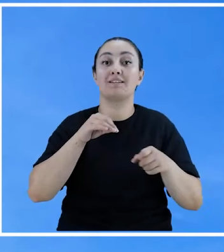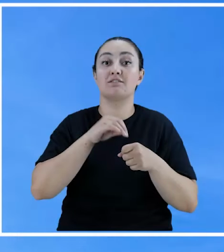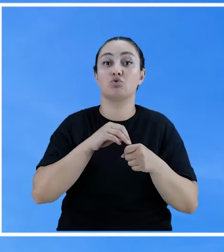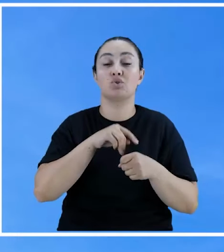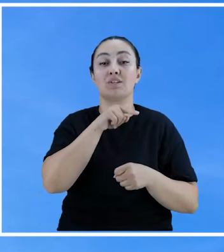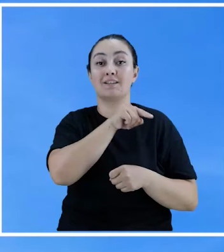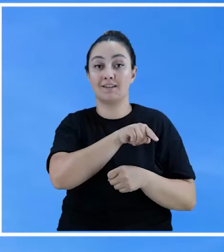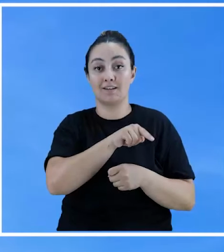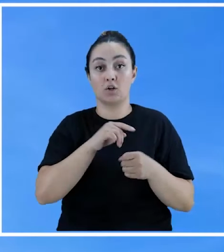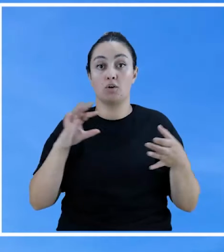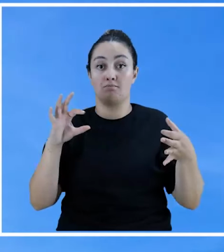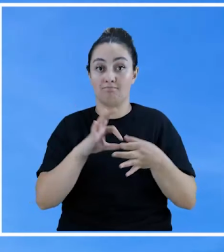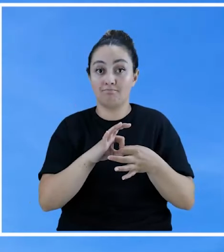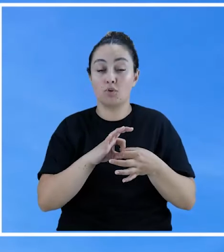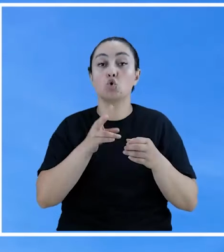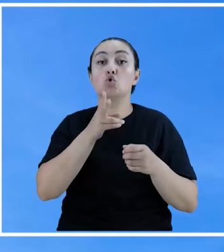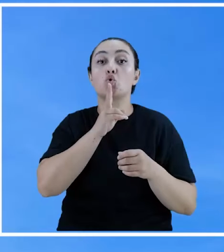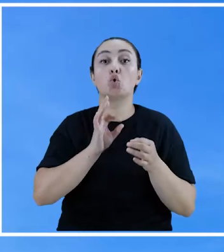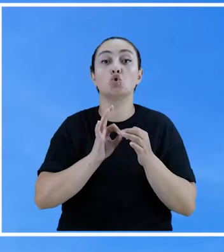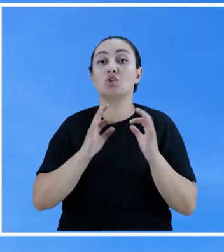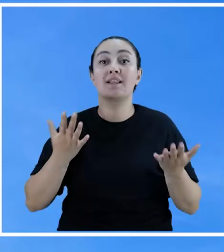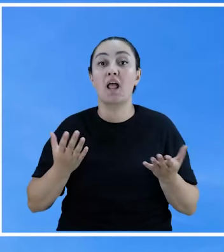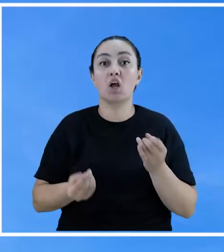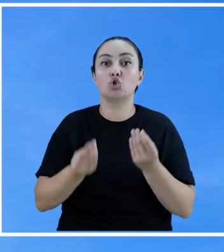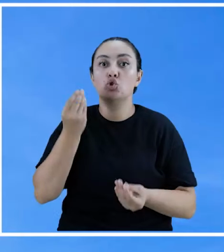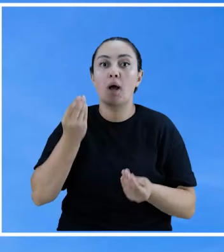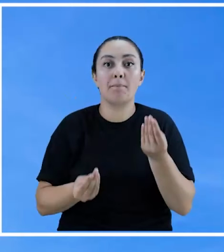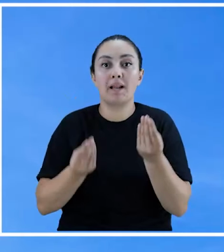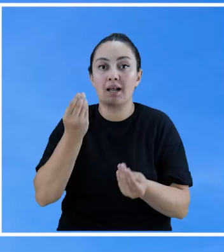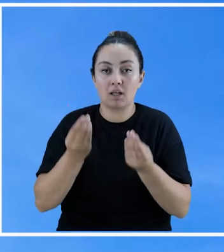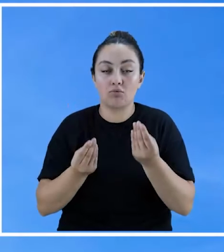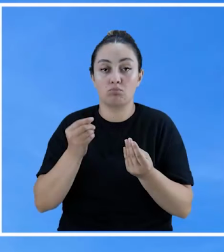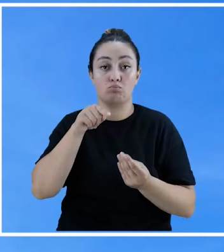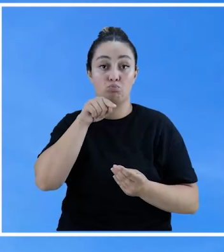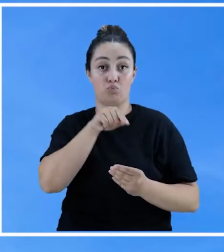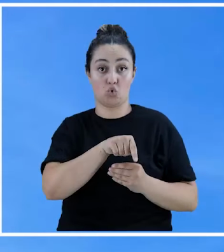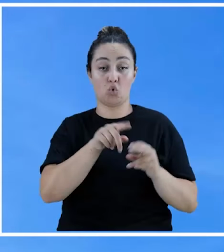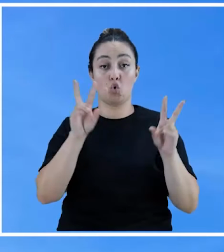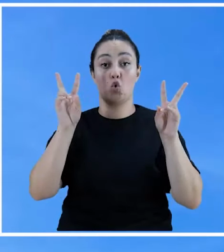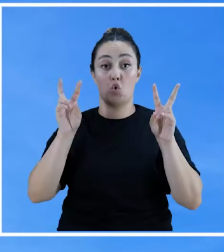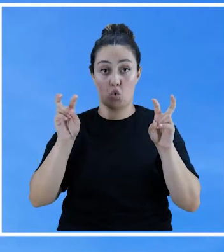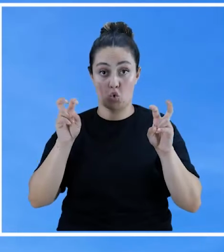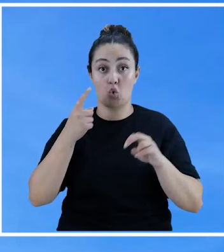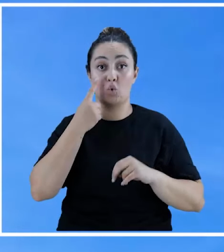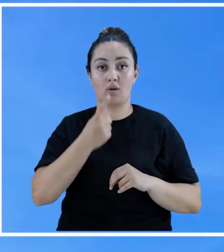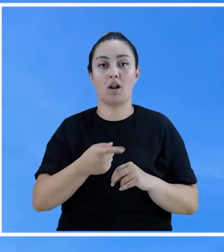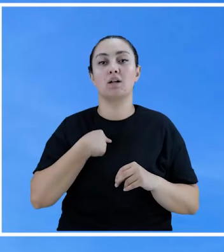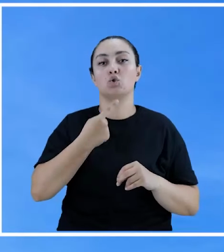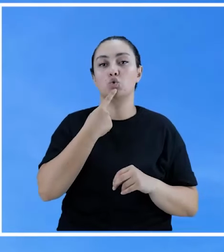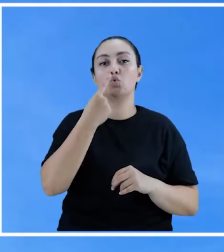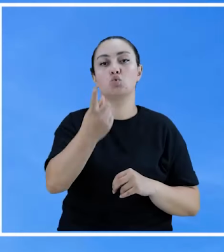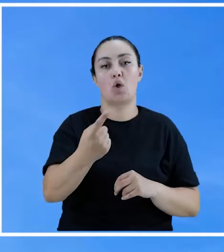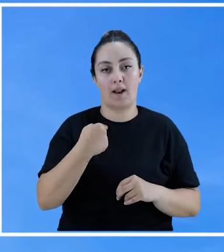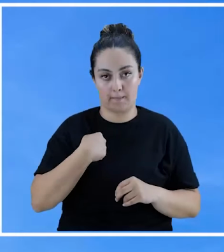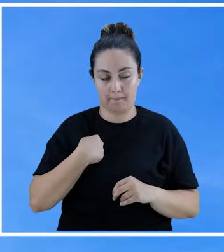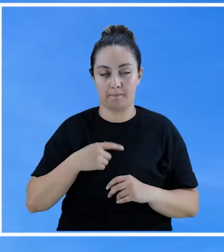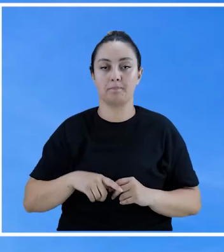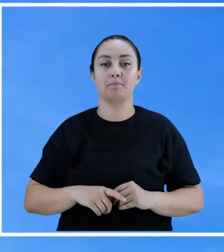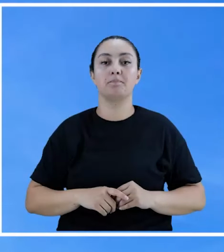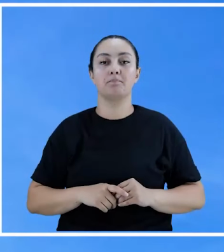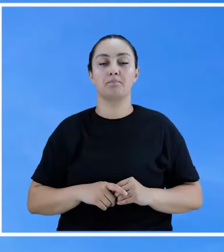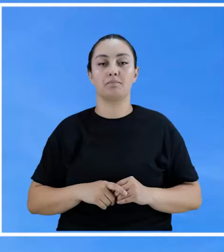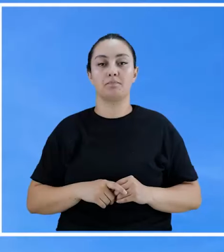açısından ne gibi sonuçları doğurabilir? Şimdi bize bu konuda şunu